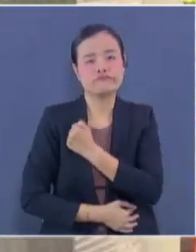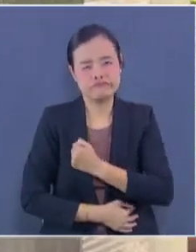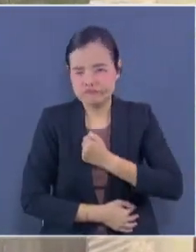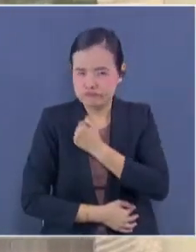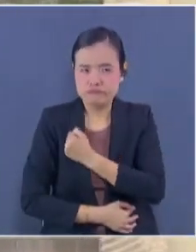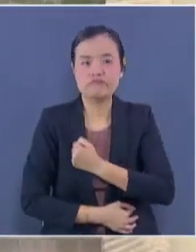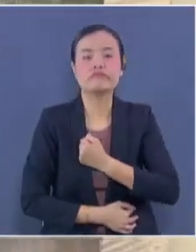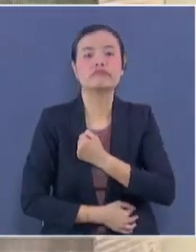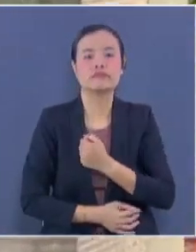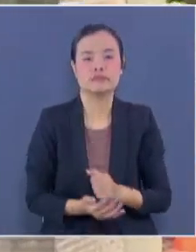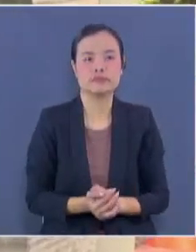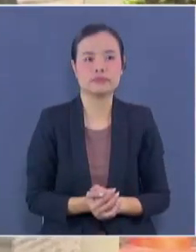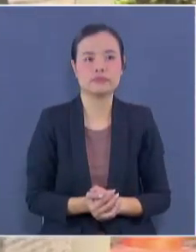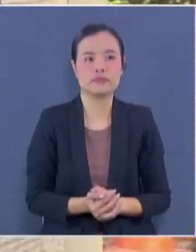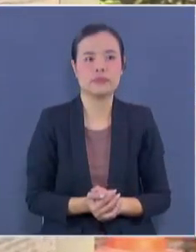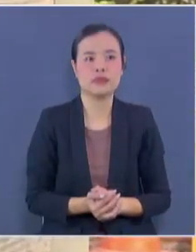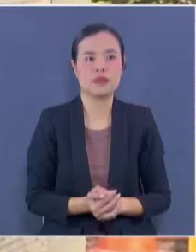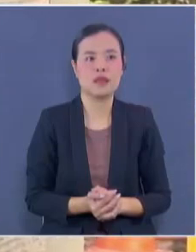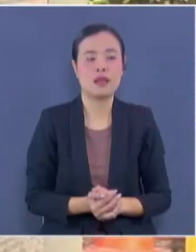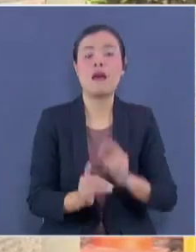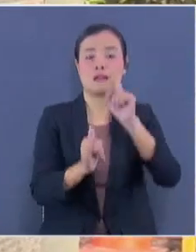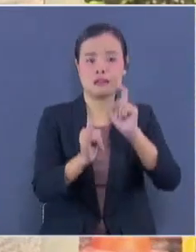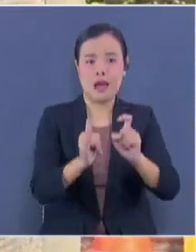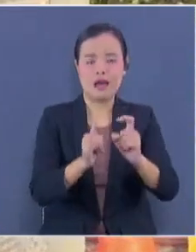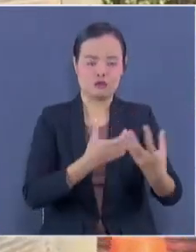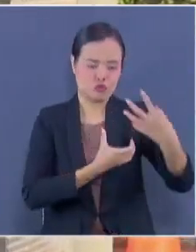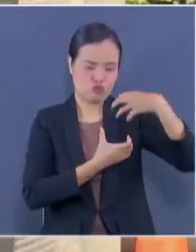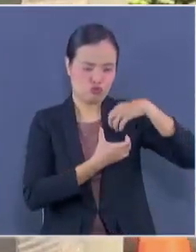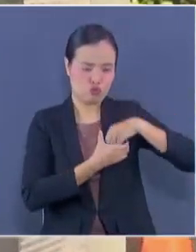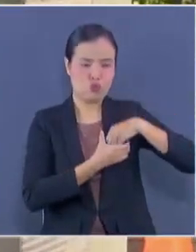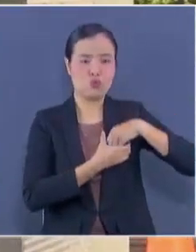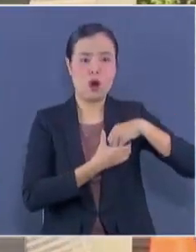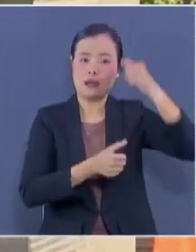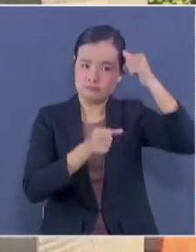ร้าไม่น้อยเลยทีเดียวแม้ว่าแฟนๆจะจากไปแต่ก็เชื่อว่าเธอจะอยู่ในใจแฟนๆตลอดไปค่ะ